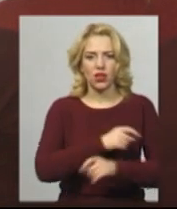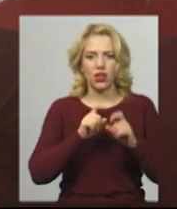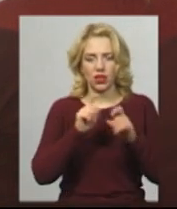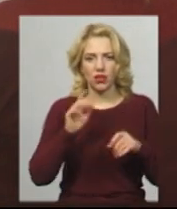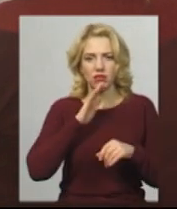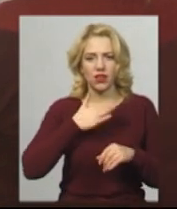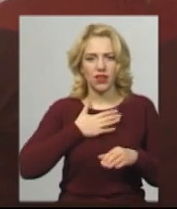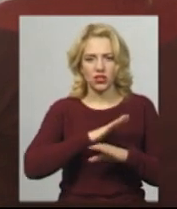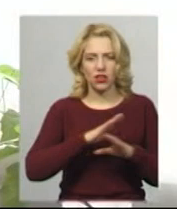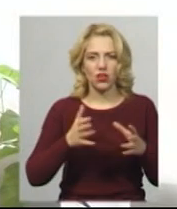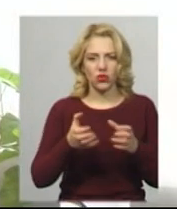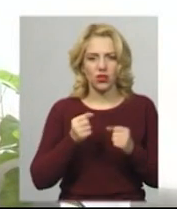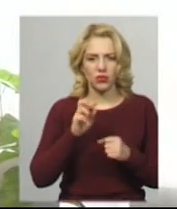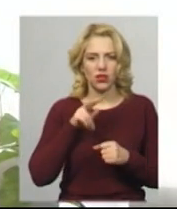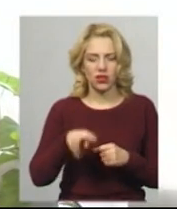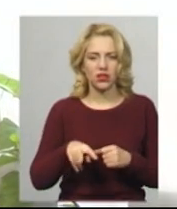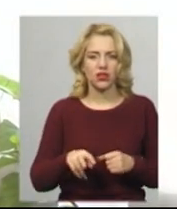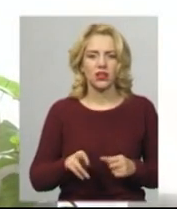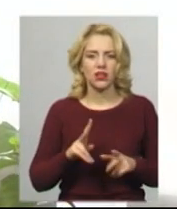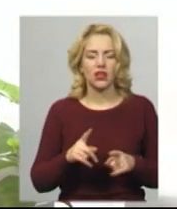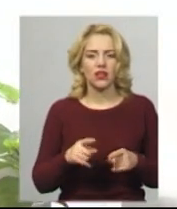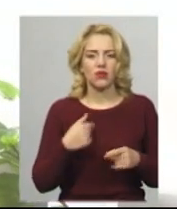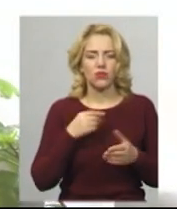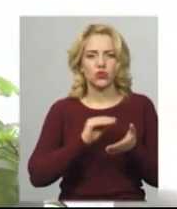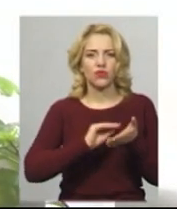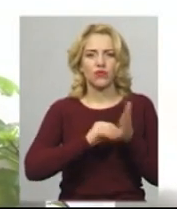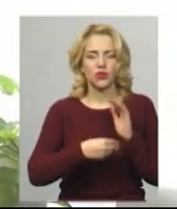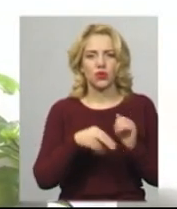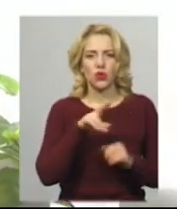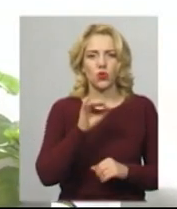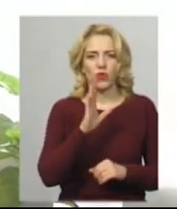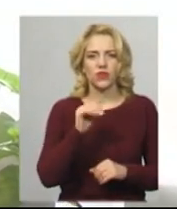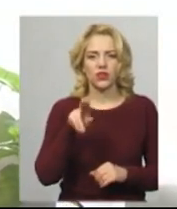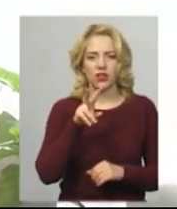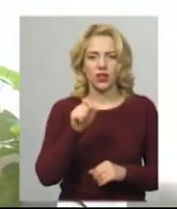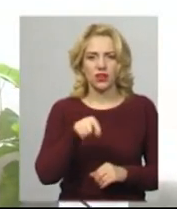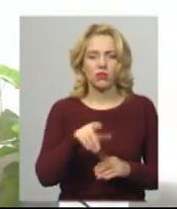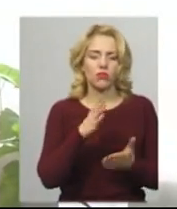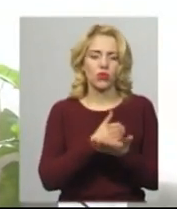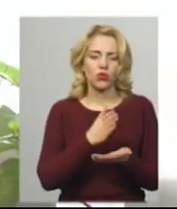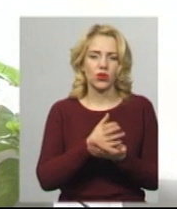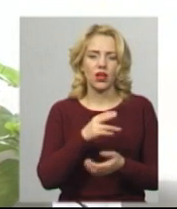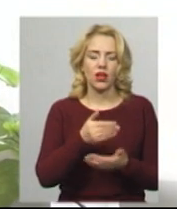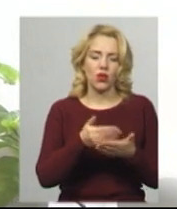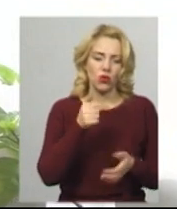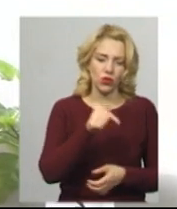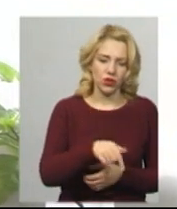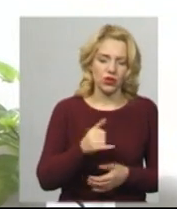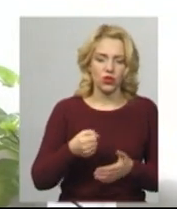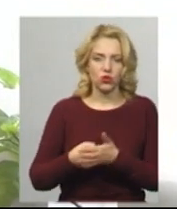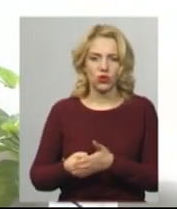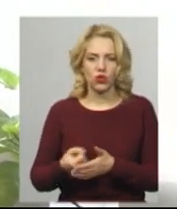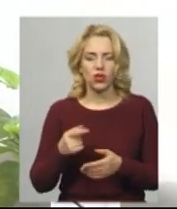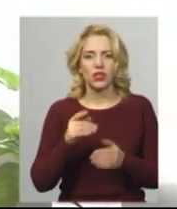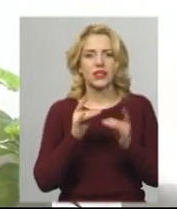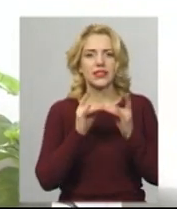не отримує лікарняні листи, я тільки можу видати тобі довідку, що ти побула от і до стаціонарів, і